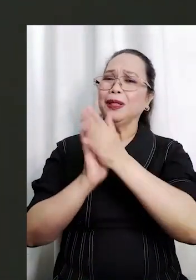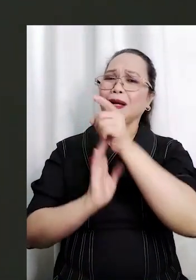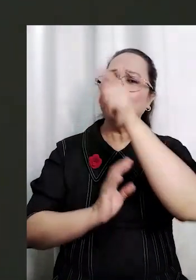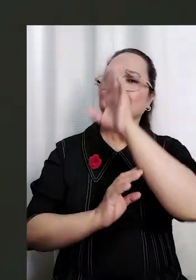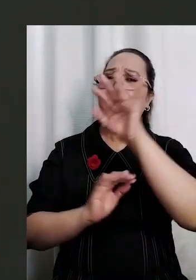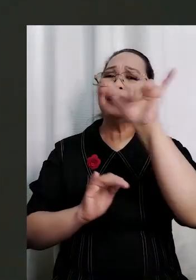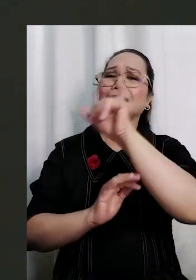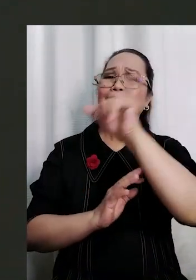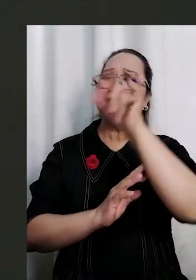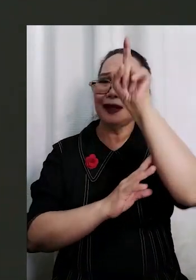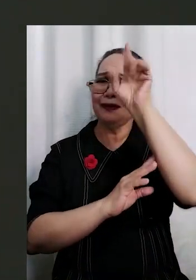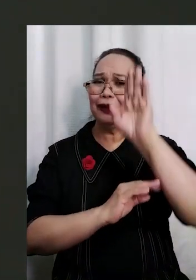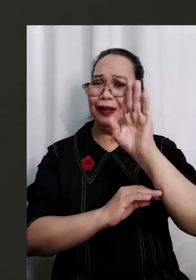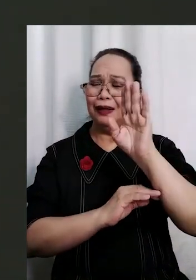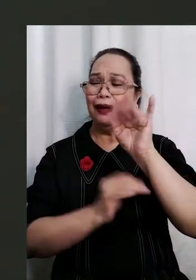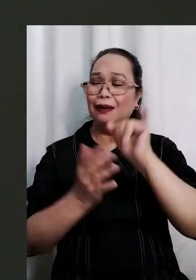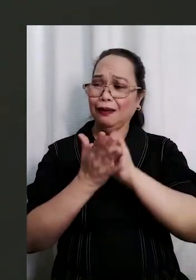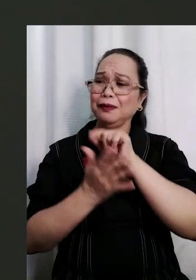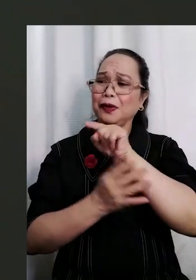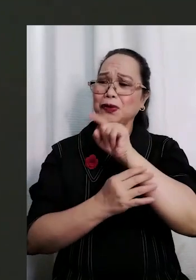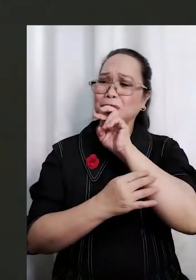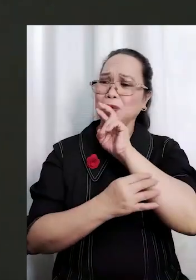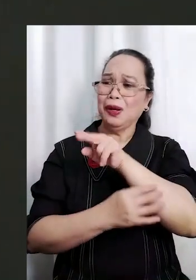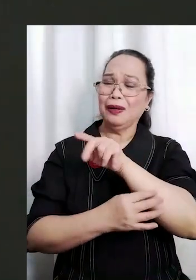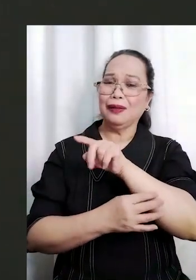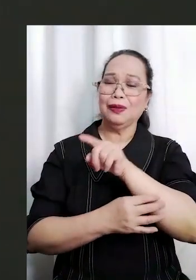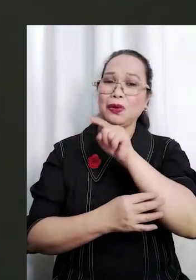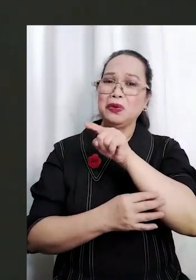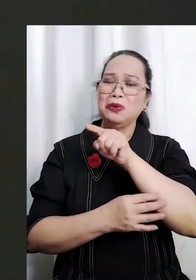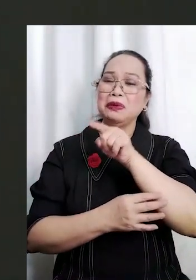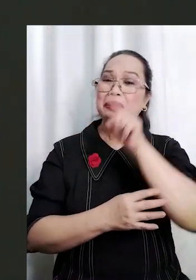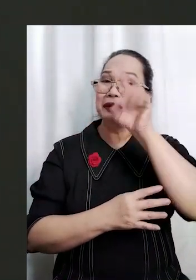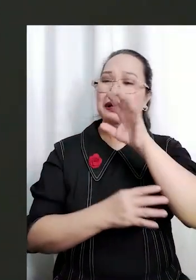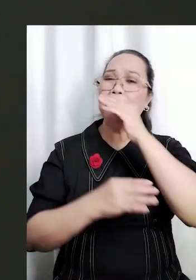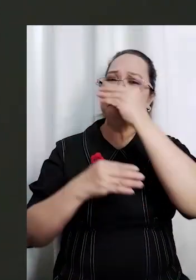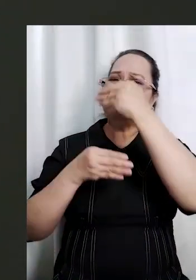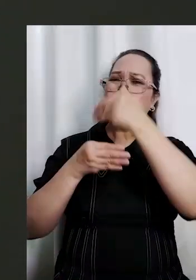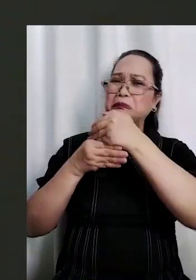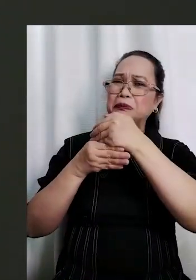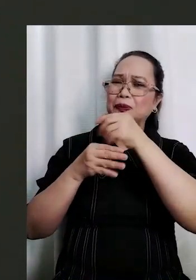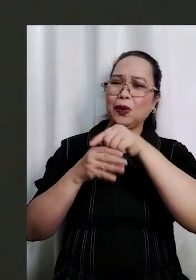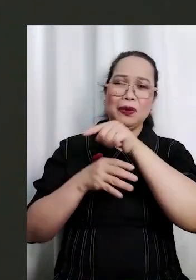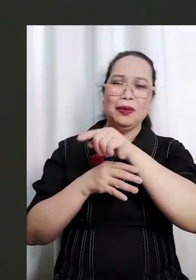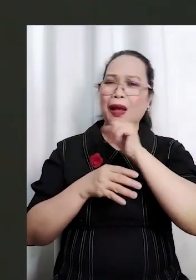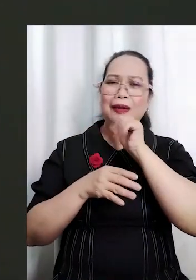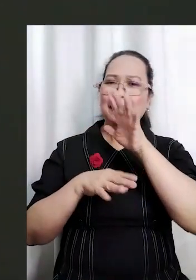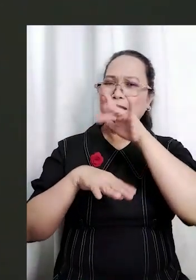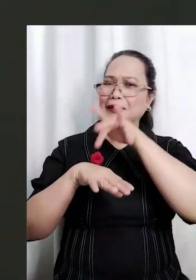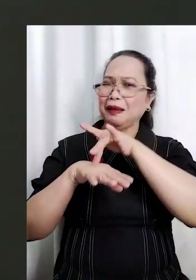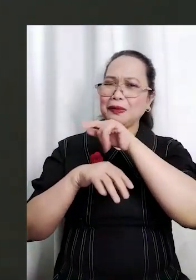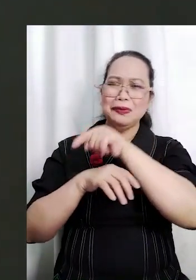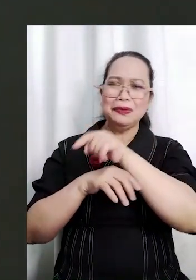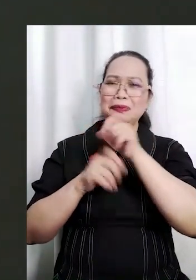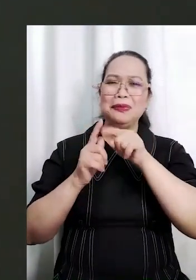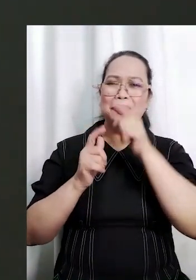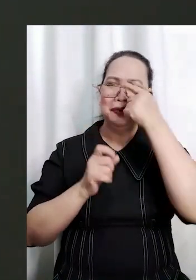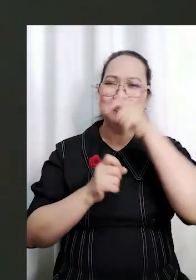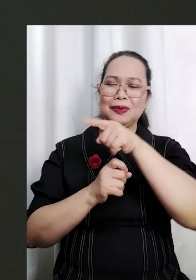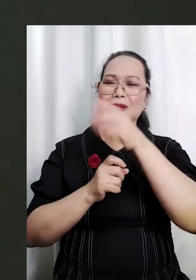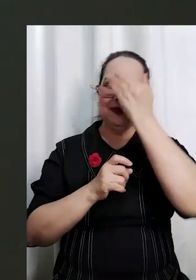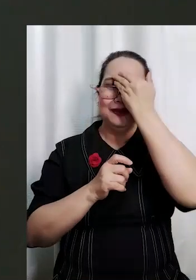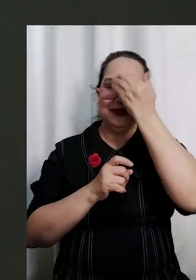ka. Yan ang identity mo. Tinatago yan ng Diyos sa iyo. Ayaw niya malaman mo